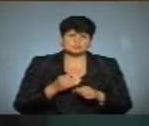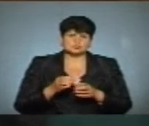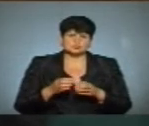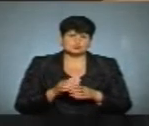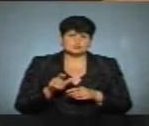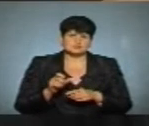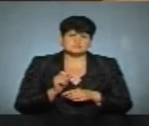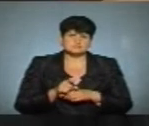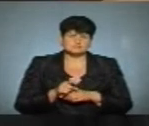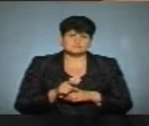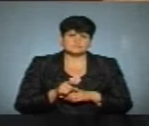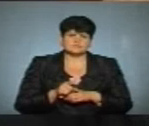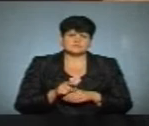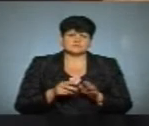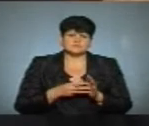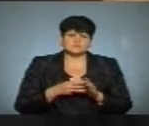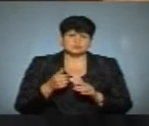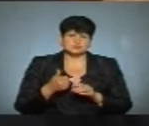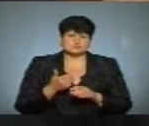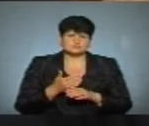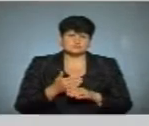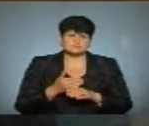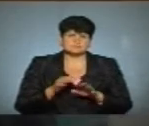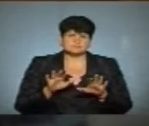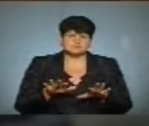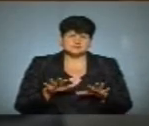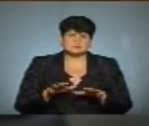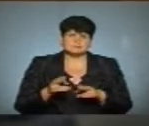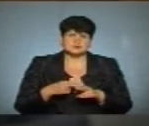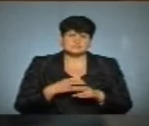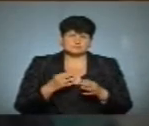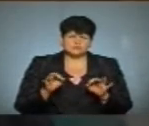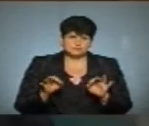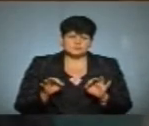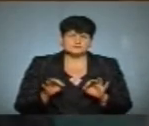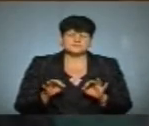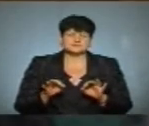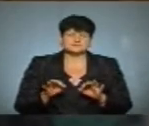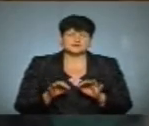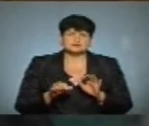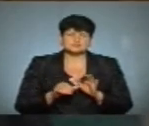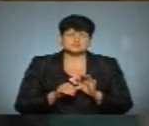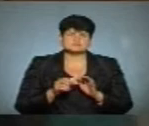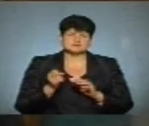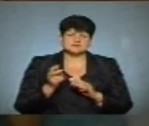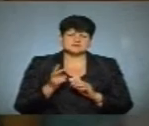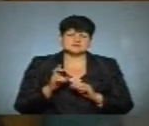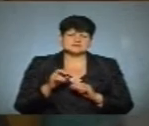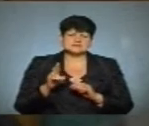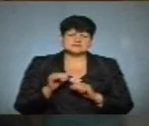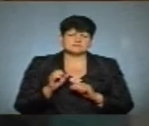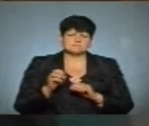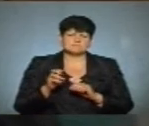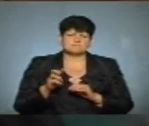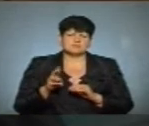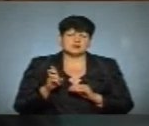на замовлення. Карання видів 8 років, 6 місяців позбавлення волі. Цимбалюка за пунктами 6, 11, 12, частину 2 статті 115 Кримінального кодексу